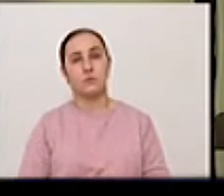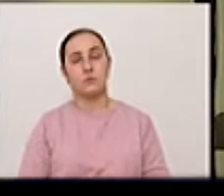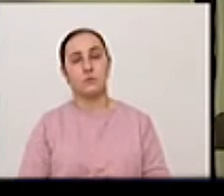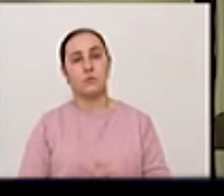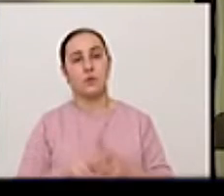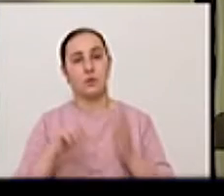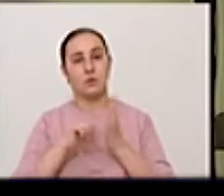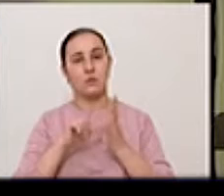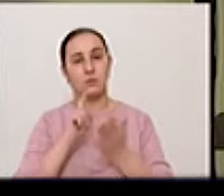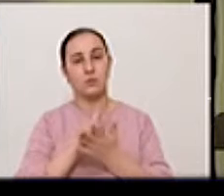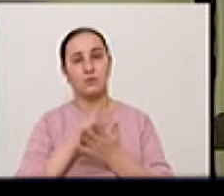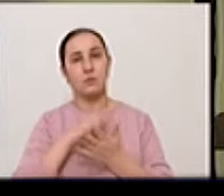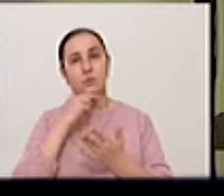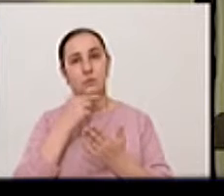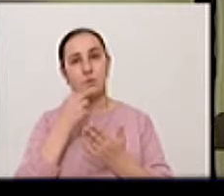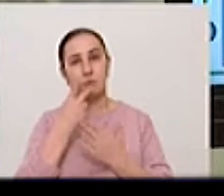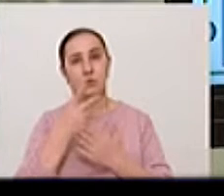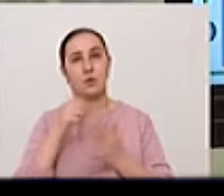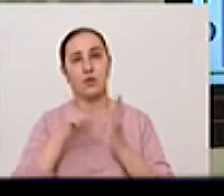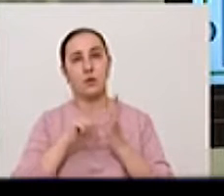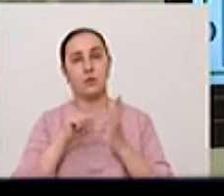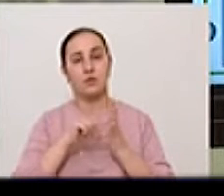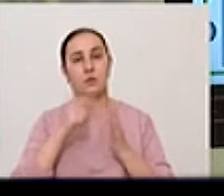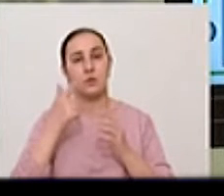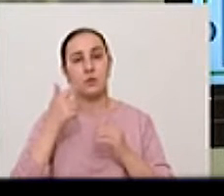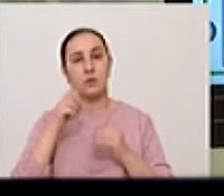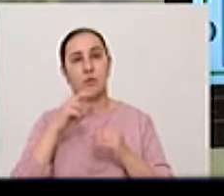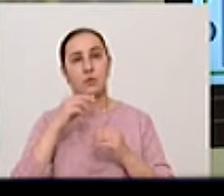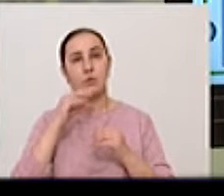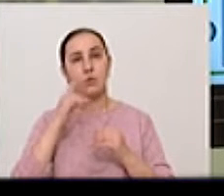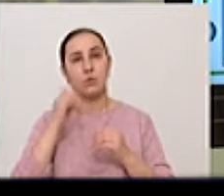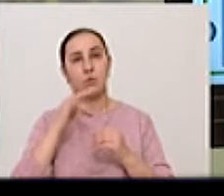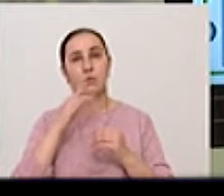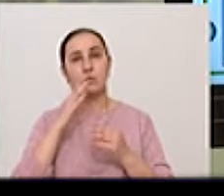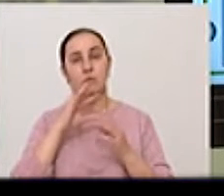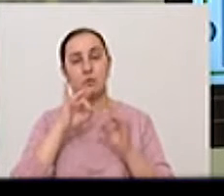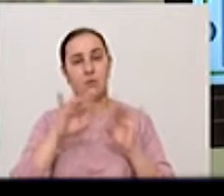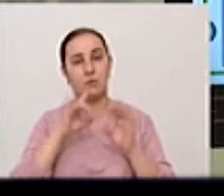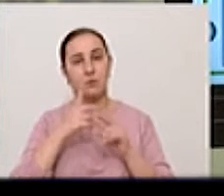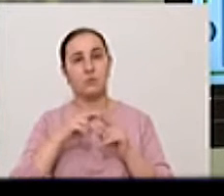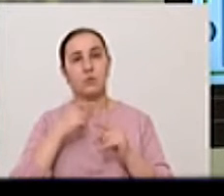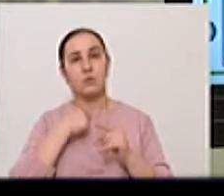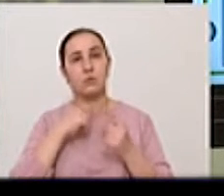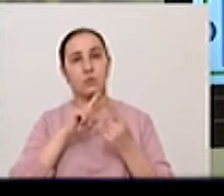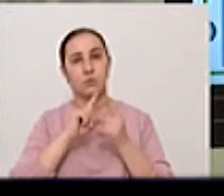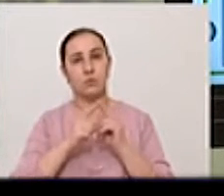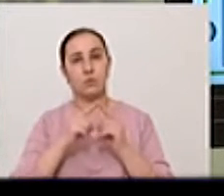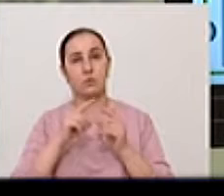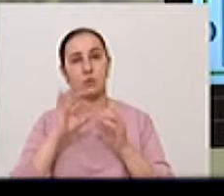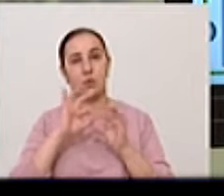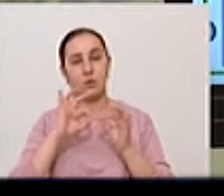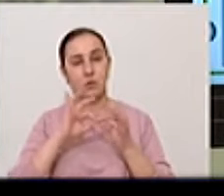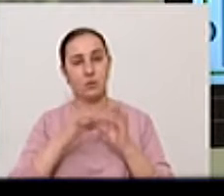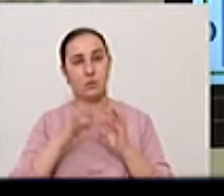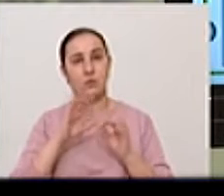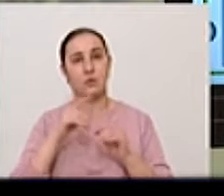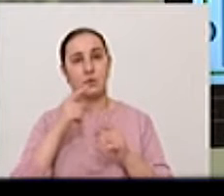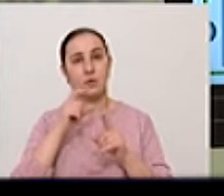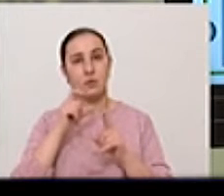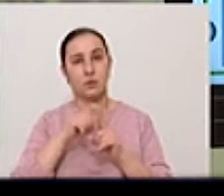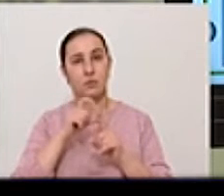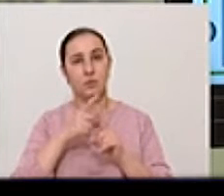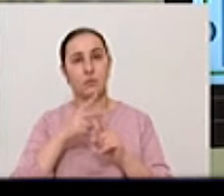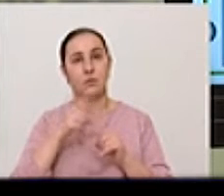6-chi mashqqa e'tibor bering. Gaplarni o'qing, urg'u ta'sirida talaffuzda sodir bo'ladigan tovush o'zgarishlarini aniqlang.